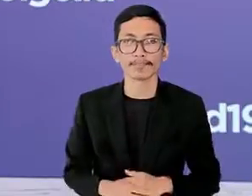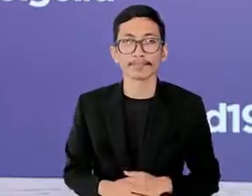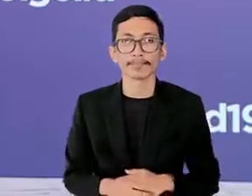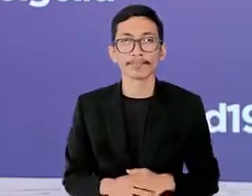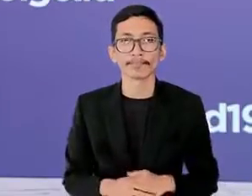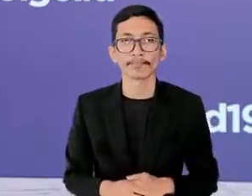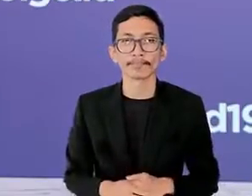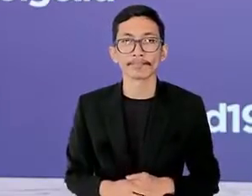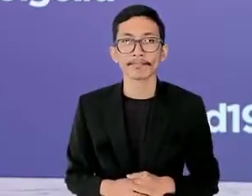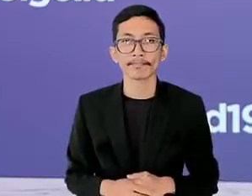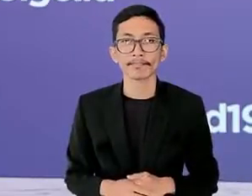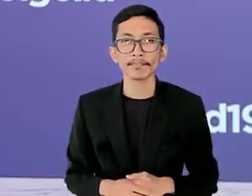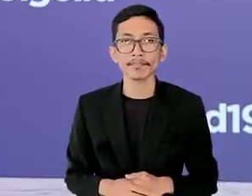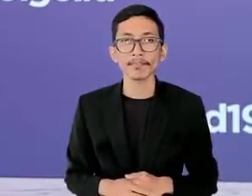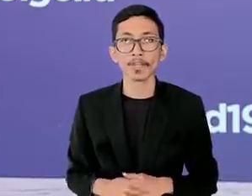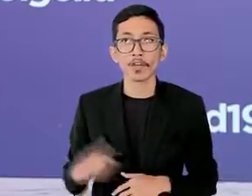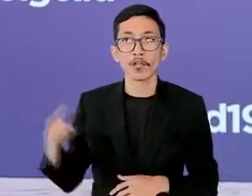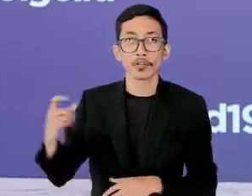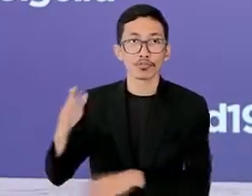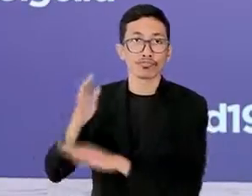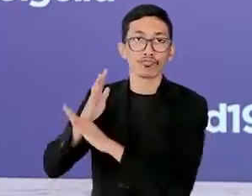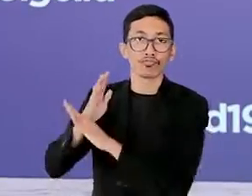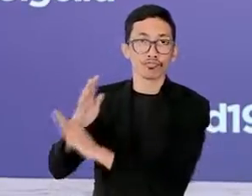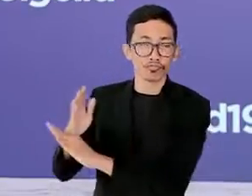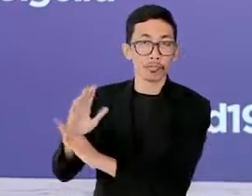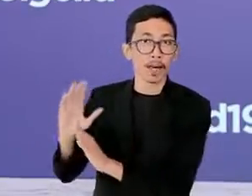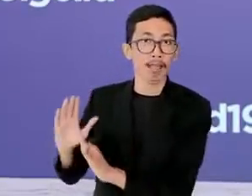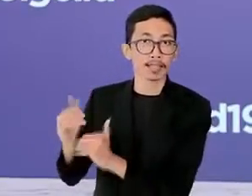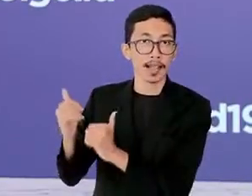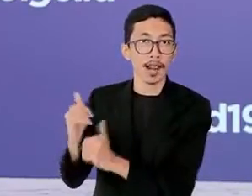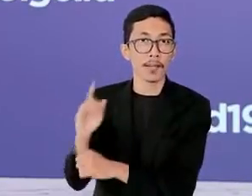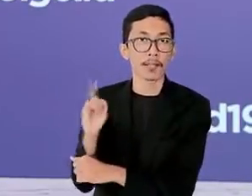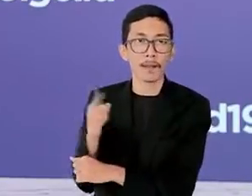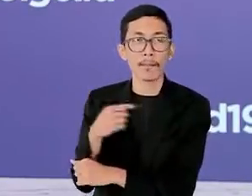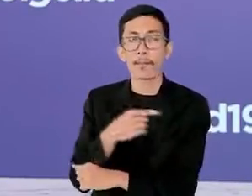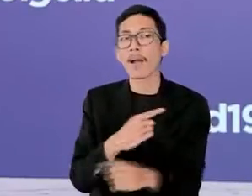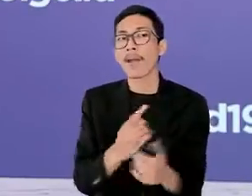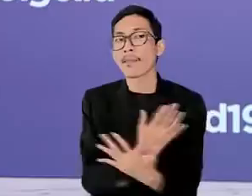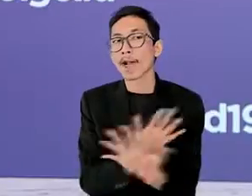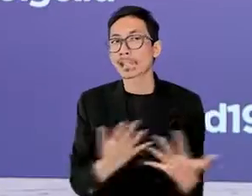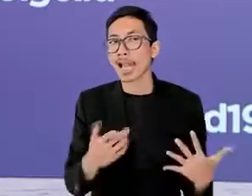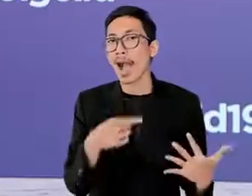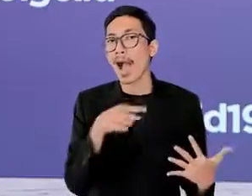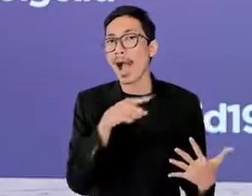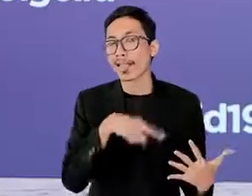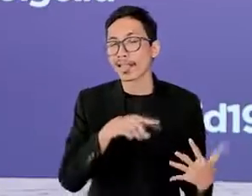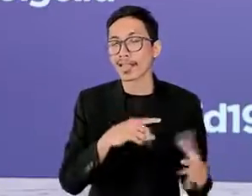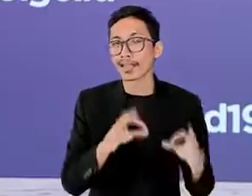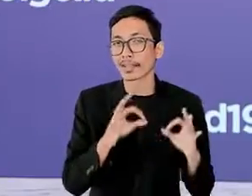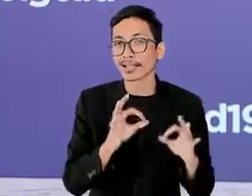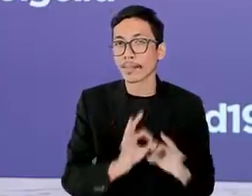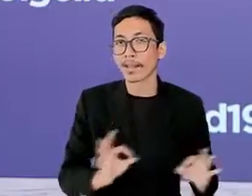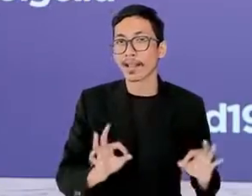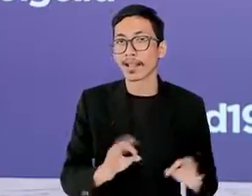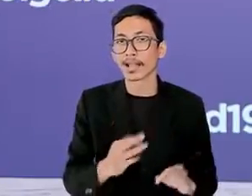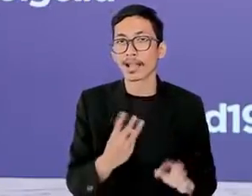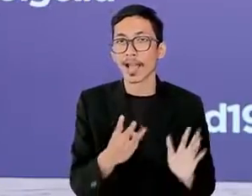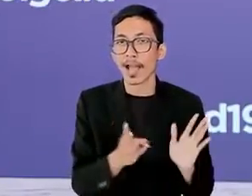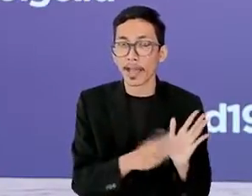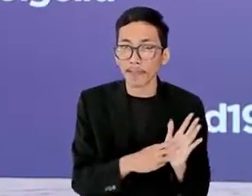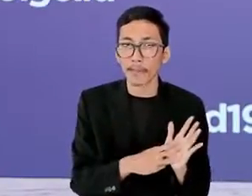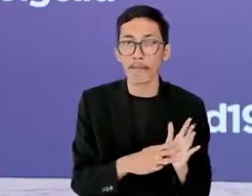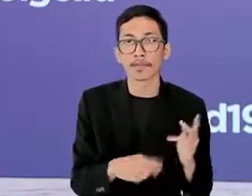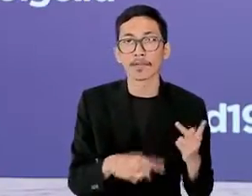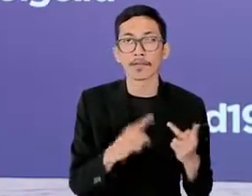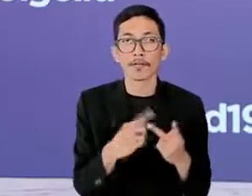hanya dapat berhasil jika dibarengi dengan peran aktif masyarakat yang tetap mempertahankan disiplin 3 m dan